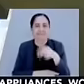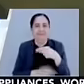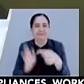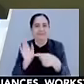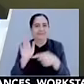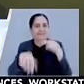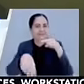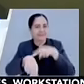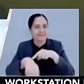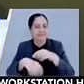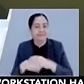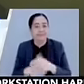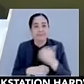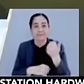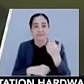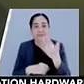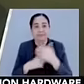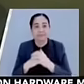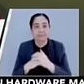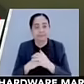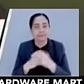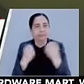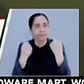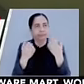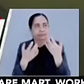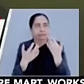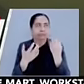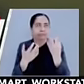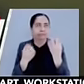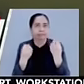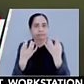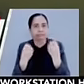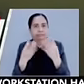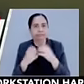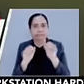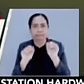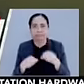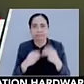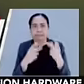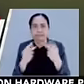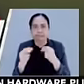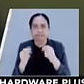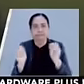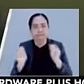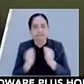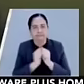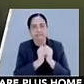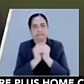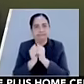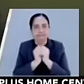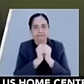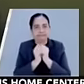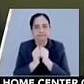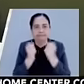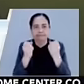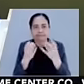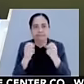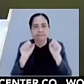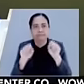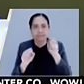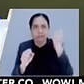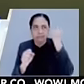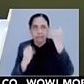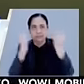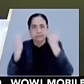15 years na, ang dami pa naming pwedeng gawin ng magkakasama at ang dami pa naming pwedeng maisip ng magkakasama